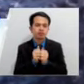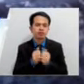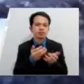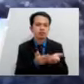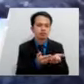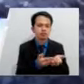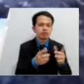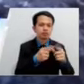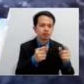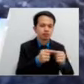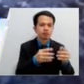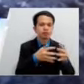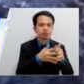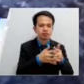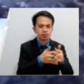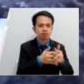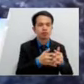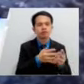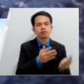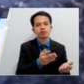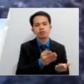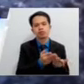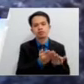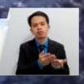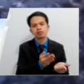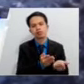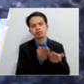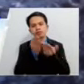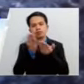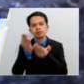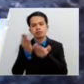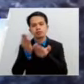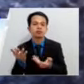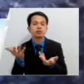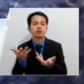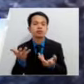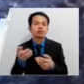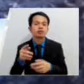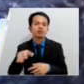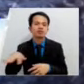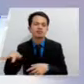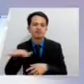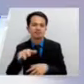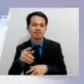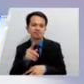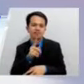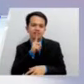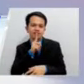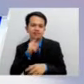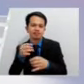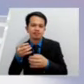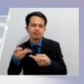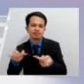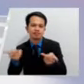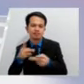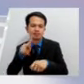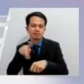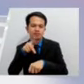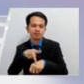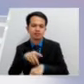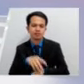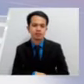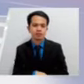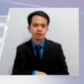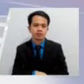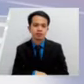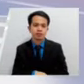Amerika ng Multilateral Maritime Cooperative Activity sa di tinukoy na bahagi ng EEZ ng Pilipinas. Under the UNCLOS, they are allowed